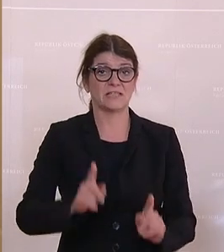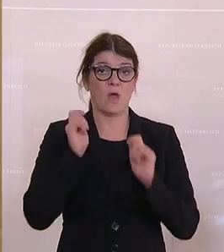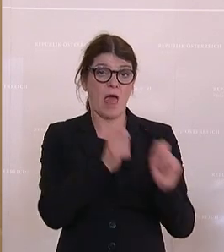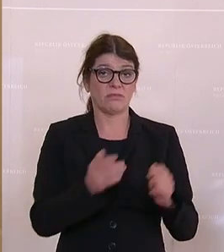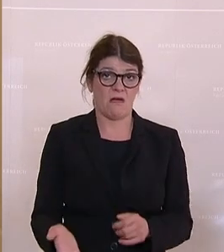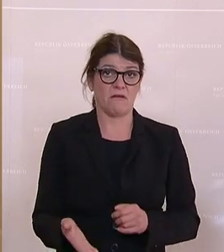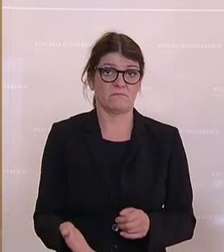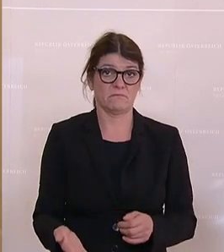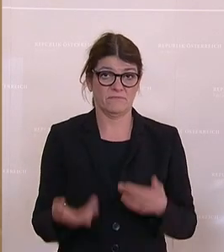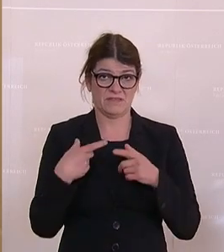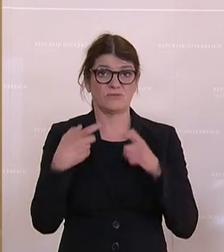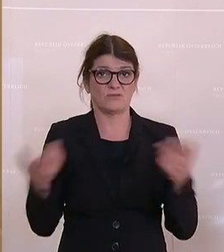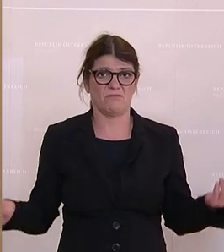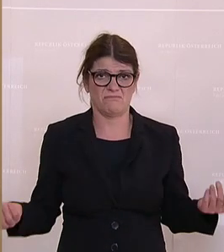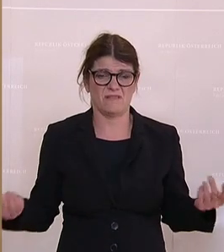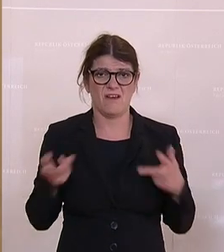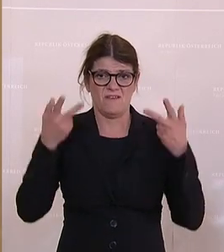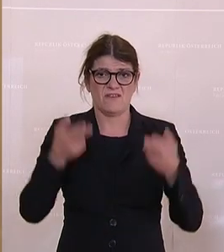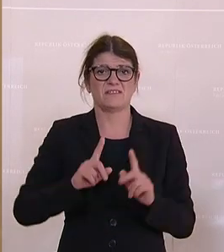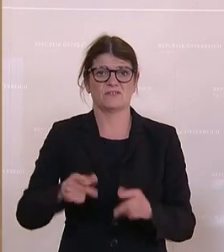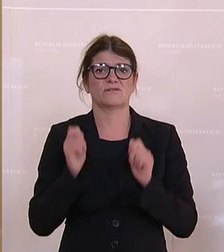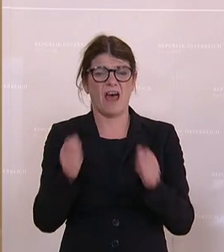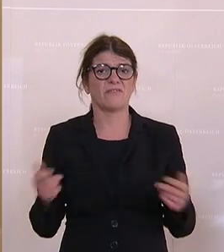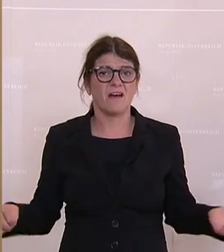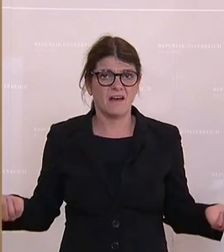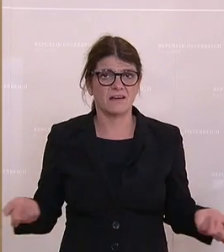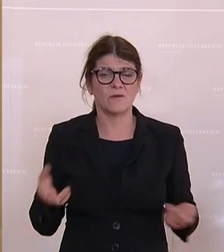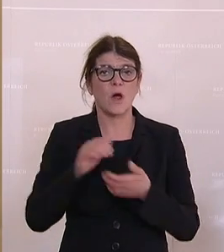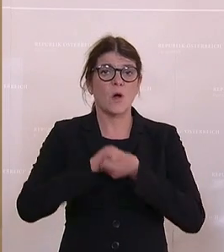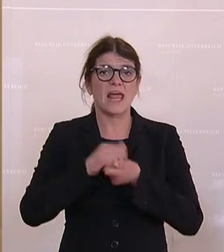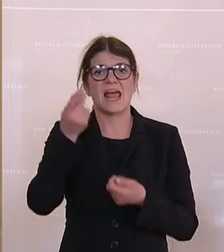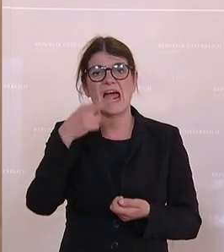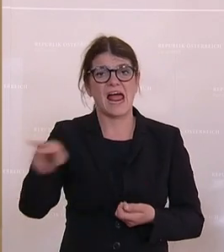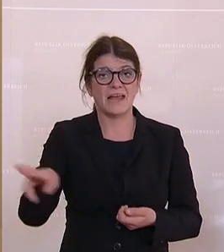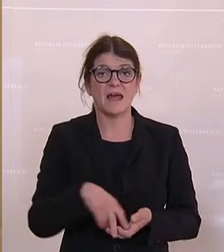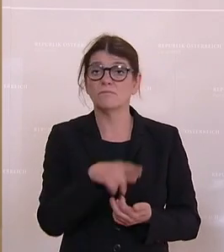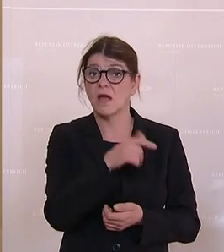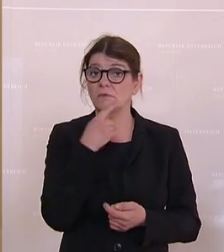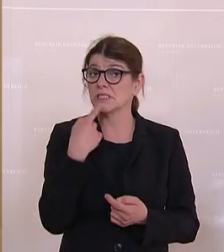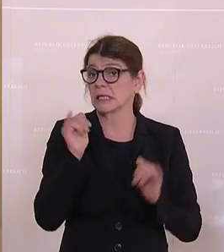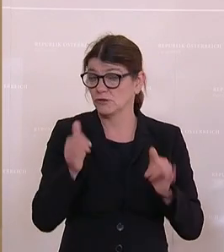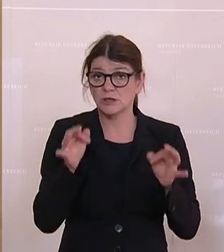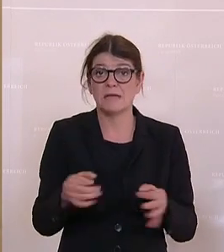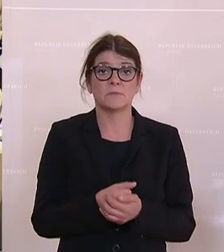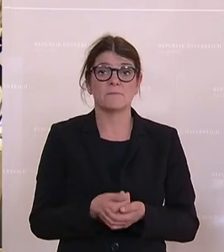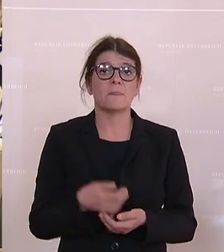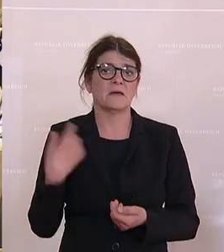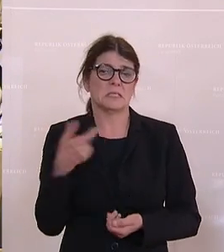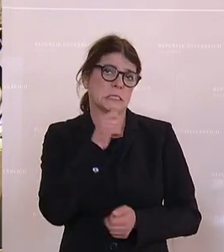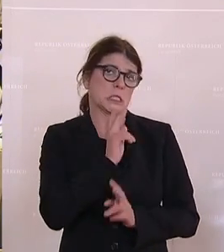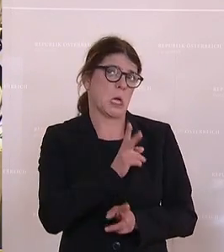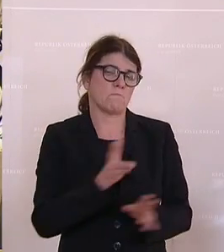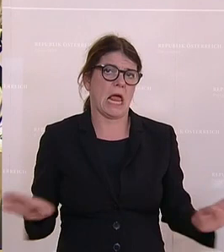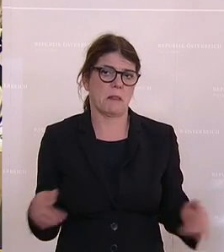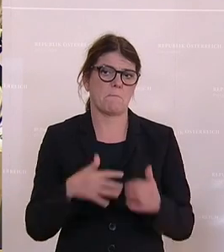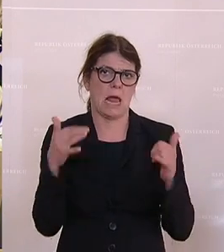Fristsetzungsantrag debattieren, einen Fristsetzungsantrag, und der Kollege Greiner, wenn ihr ihn fragt, wird euch bestätigen, dass es nicht Usance ist hier im